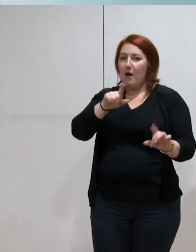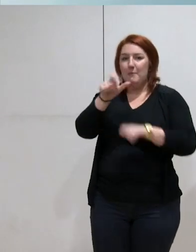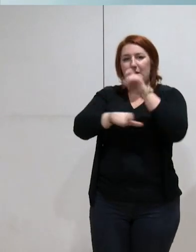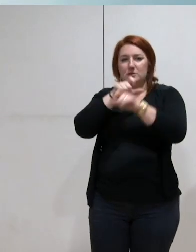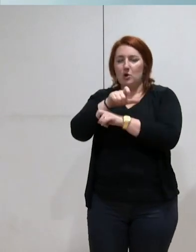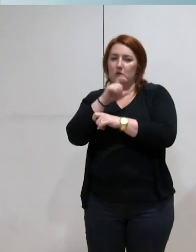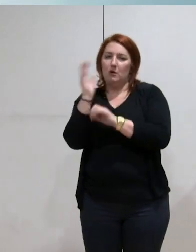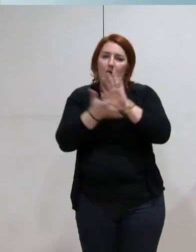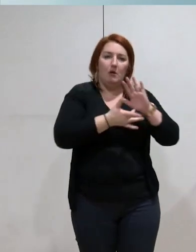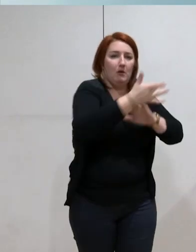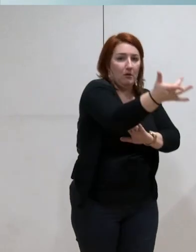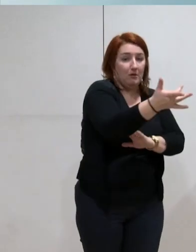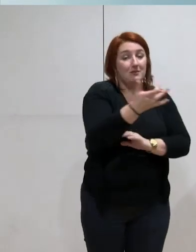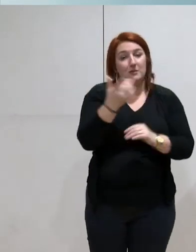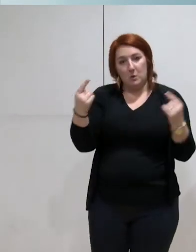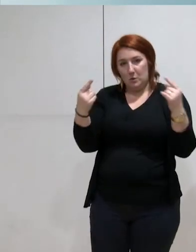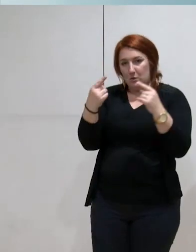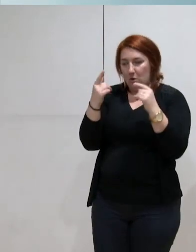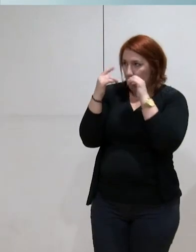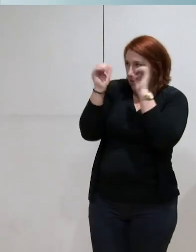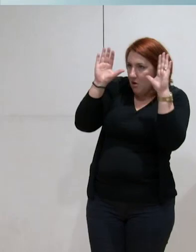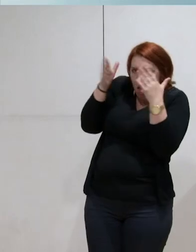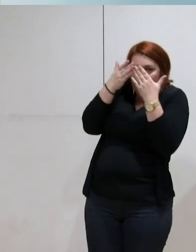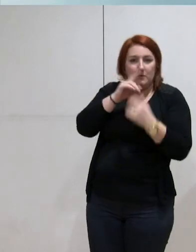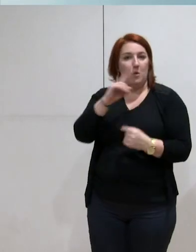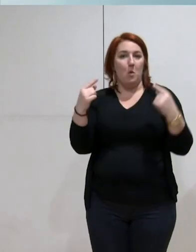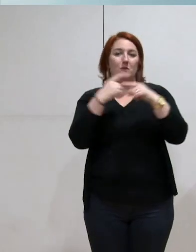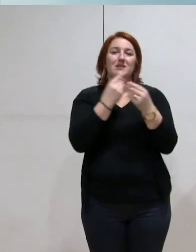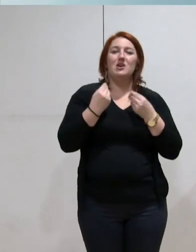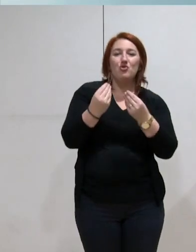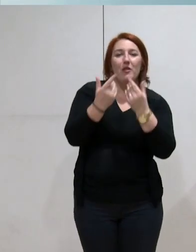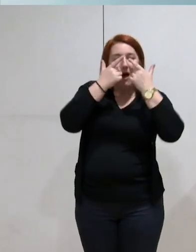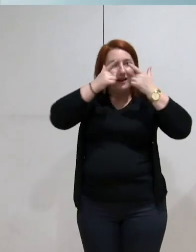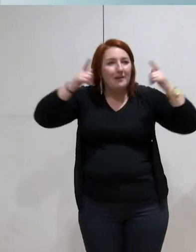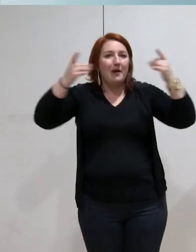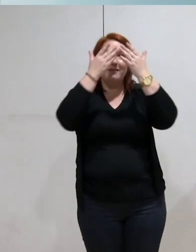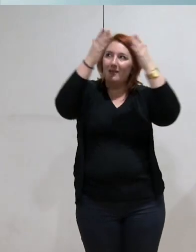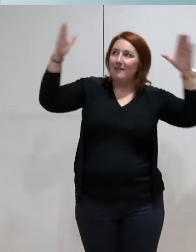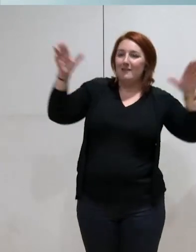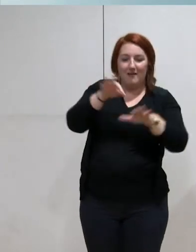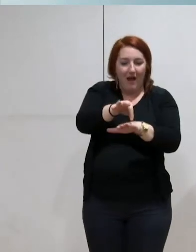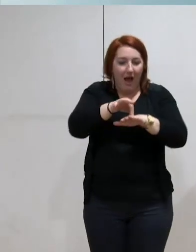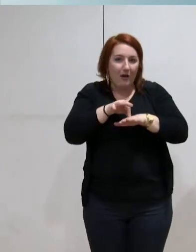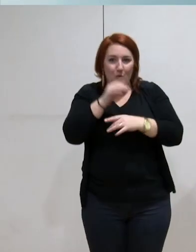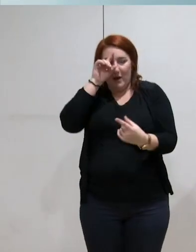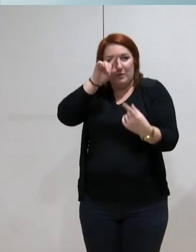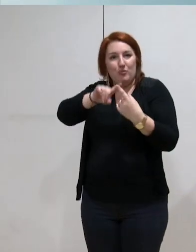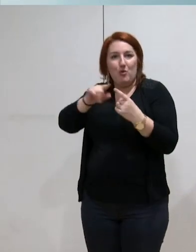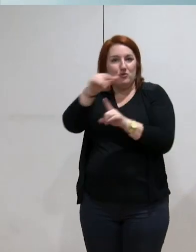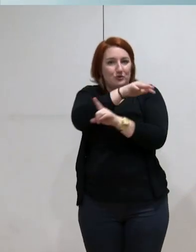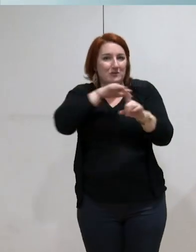vivant d'exclusion mais un espace de liberté c'est un lieu qui accompagne vers l'extérieur un lieu qui raccroche à la